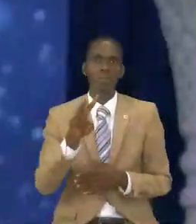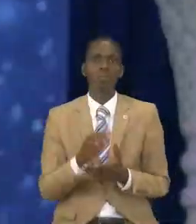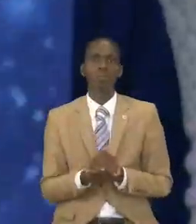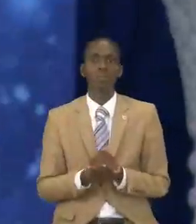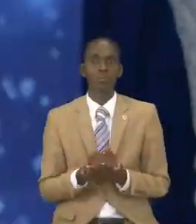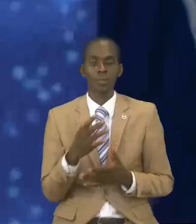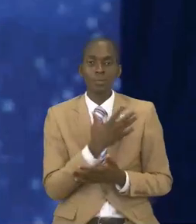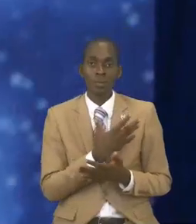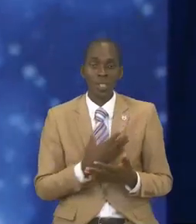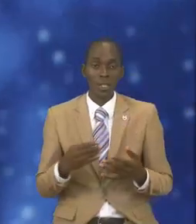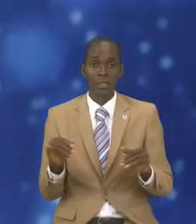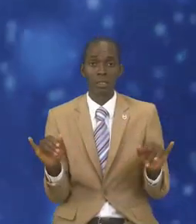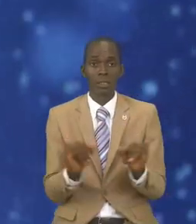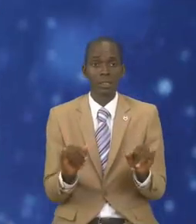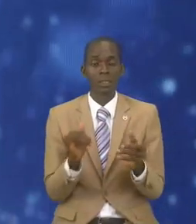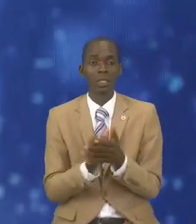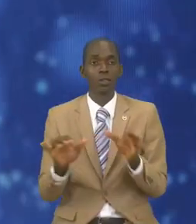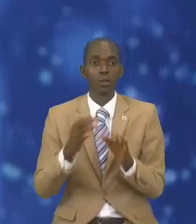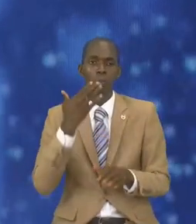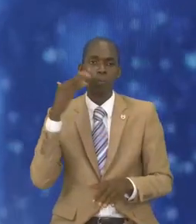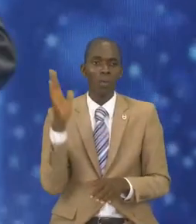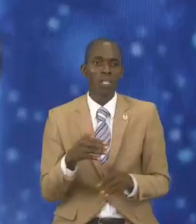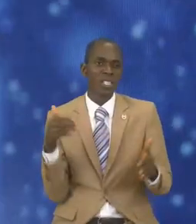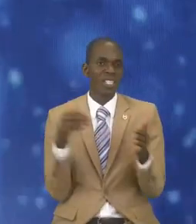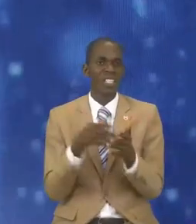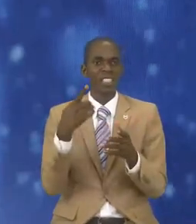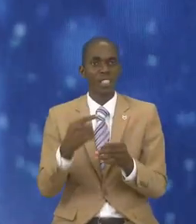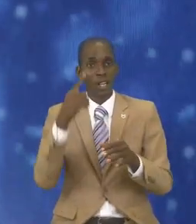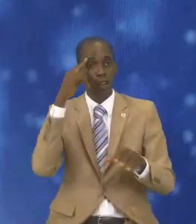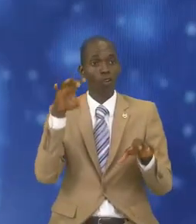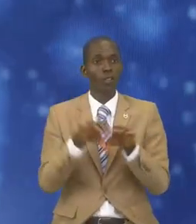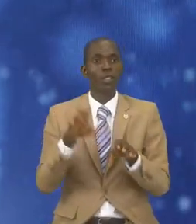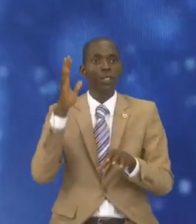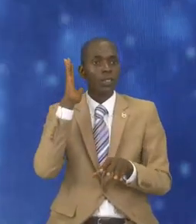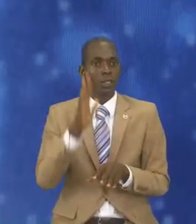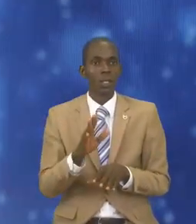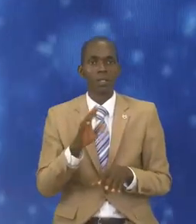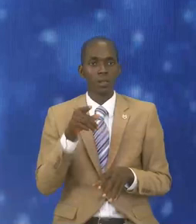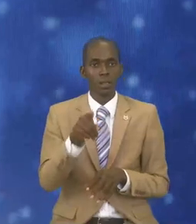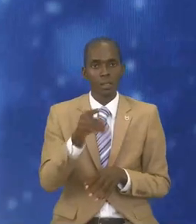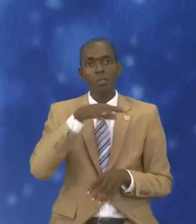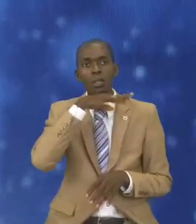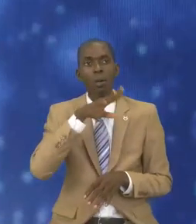Verset 32. Il séduira par des flatteries les traîtres de l'Alliance.